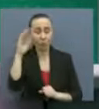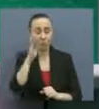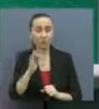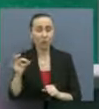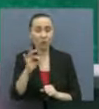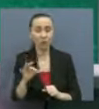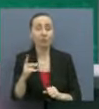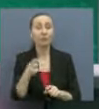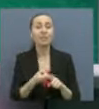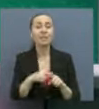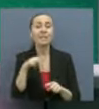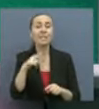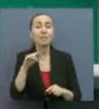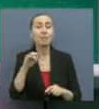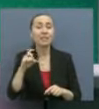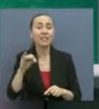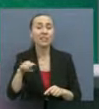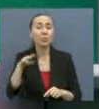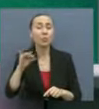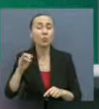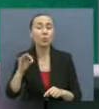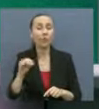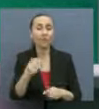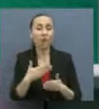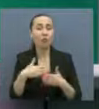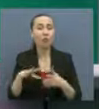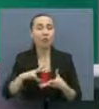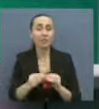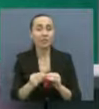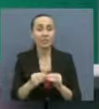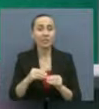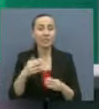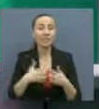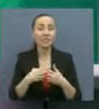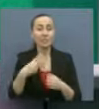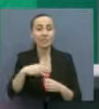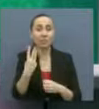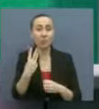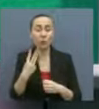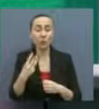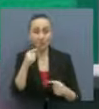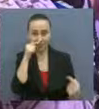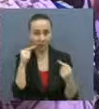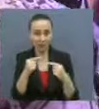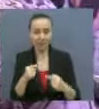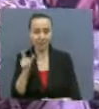области Дмитрий Тюков. Показал лучший результат среди 33 соперников.